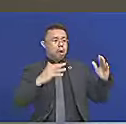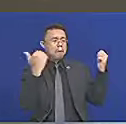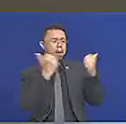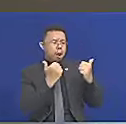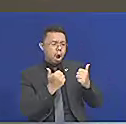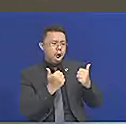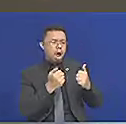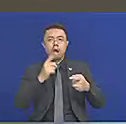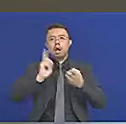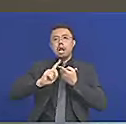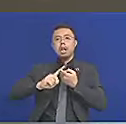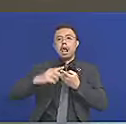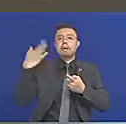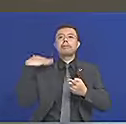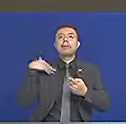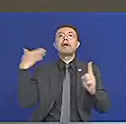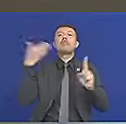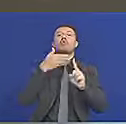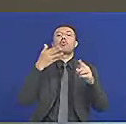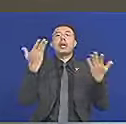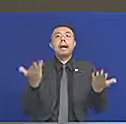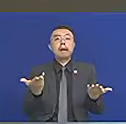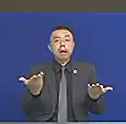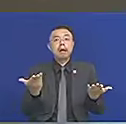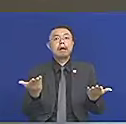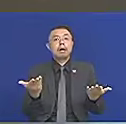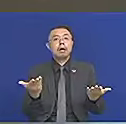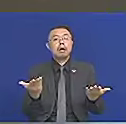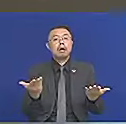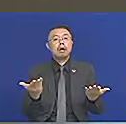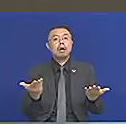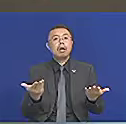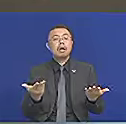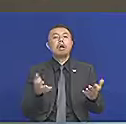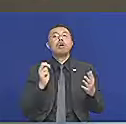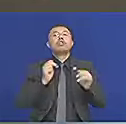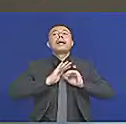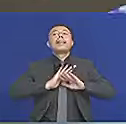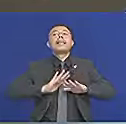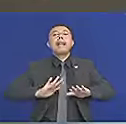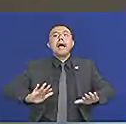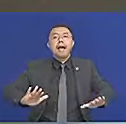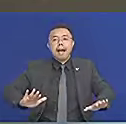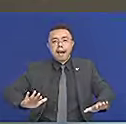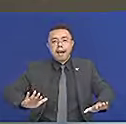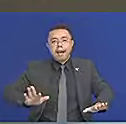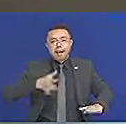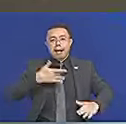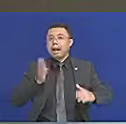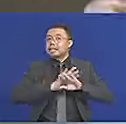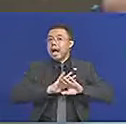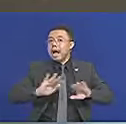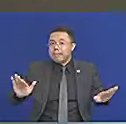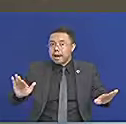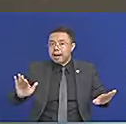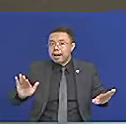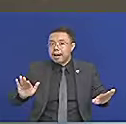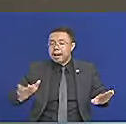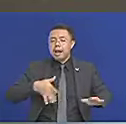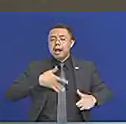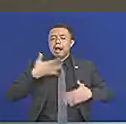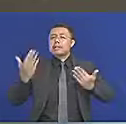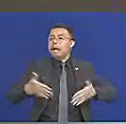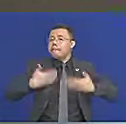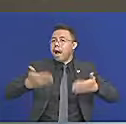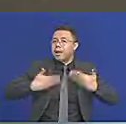punya relasi pejabat, tujuannya apa sih? Tenang, rasa aman. Rasa